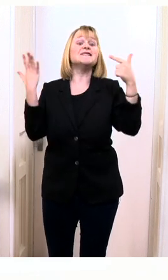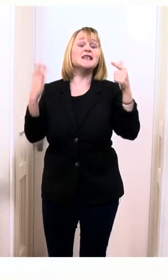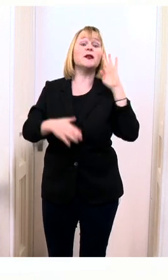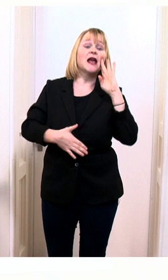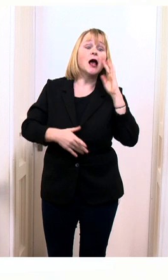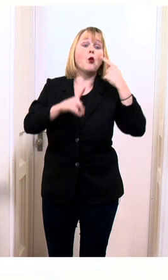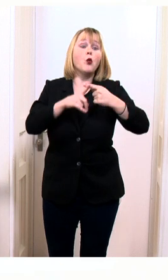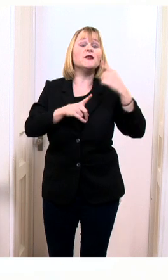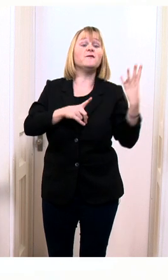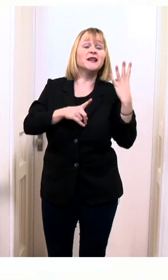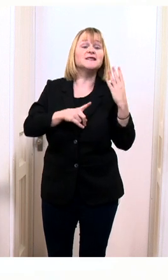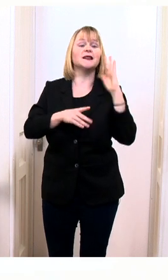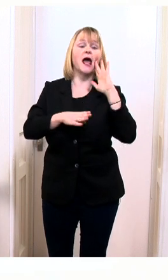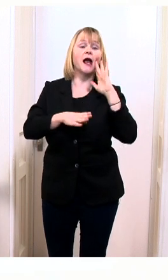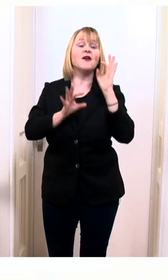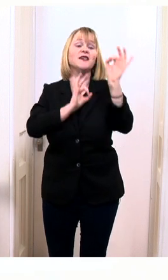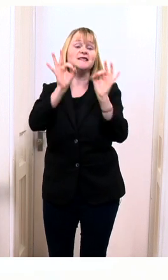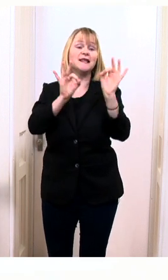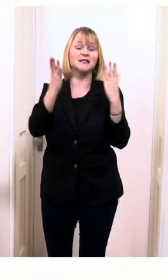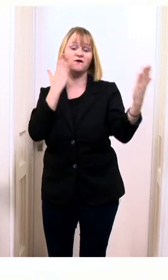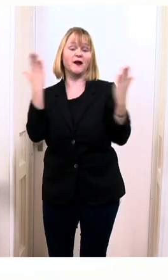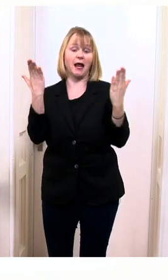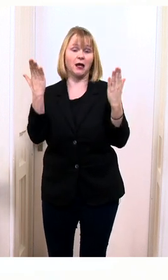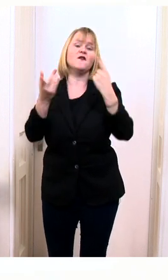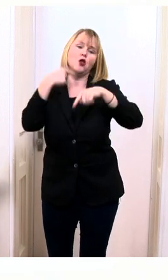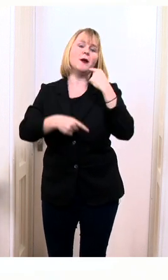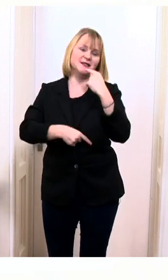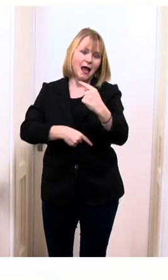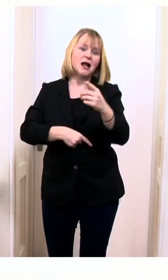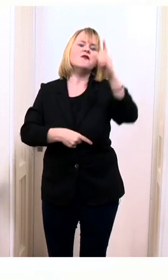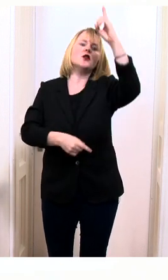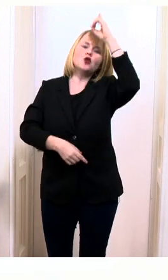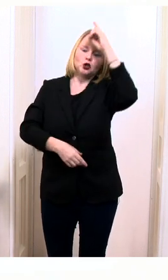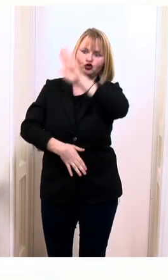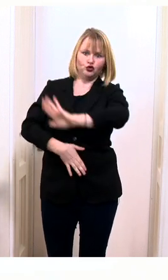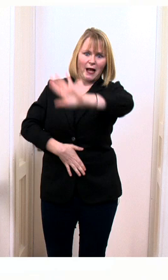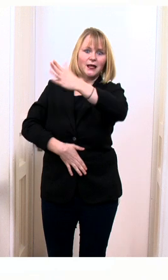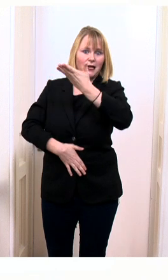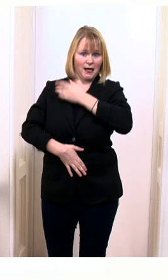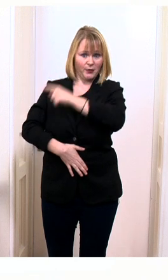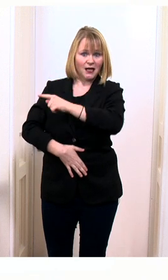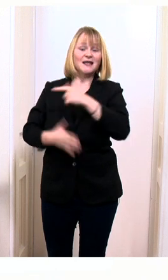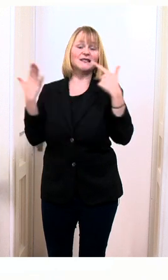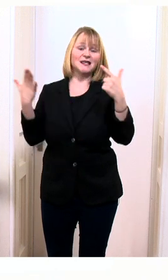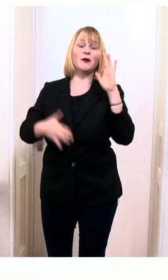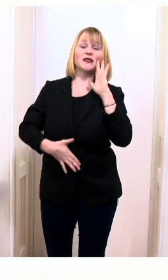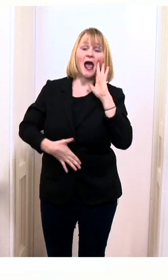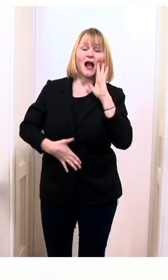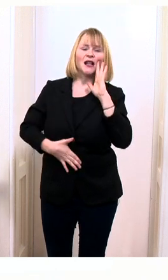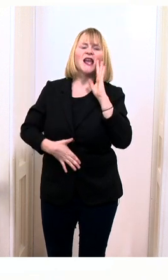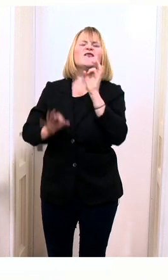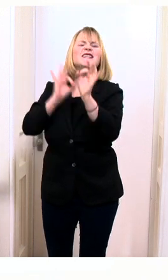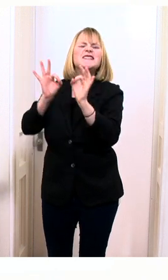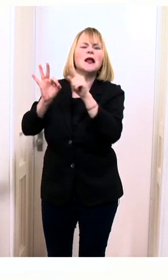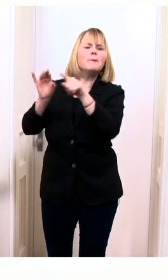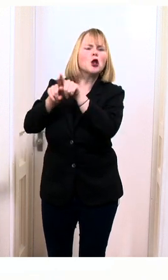Ich wiederhole mich, in Deutschland ist es zum Beispiel so, dass man eine 7 Tage Inzidenz, also die rote Kurve,